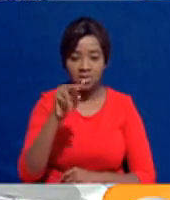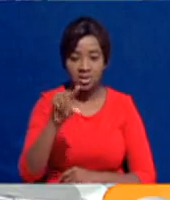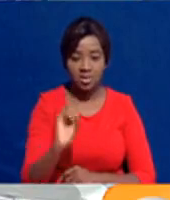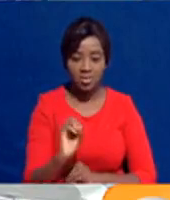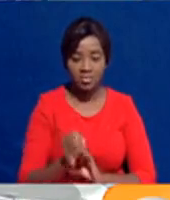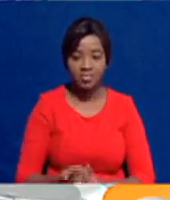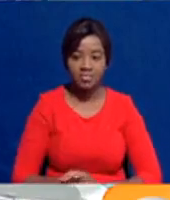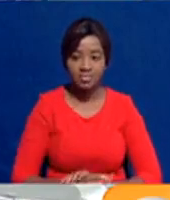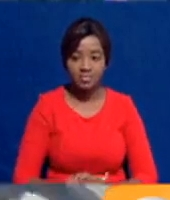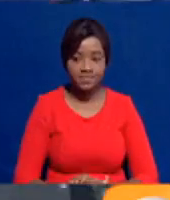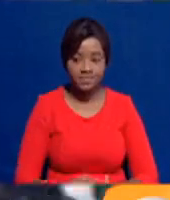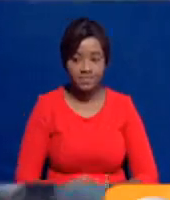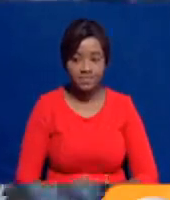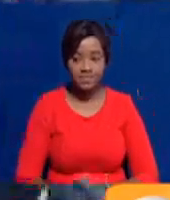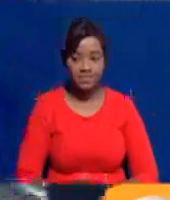anatuarifu zaidi.